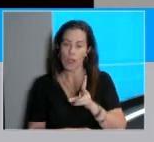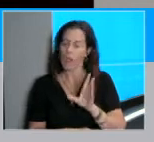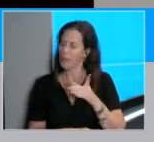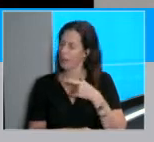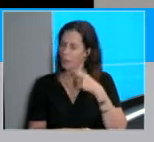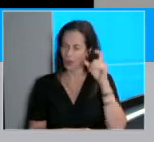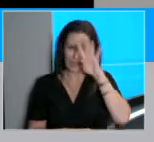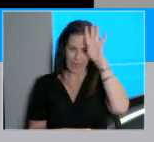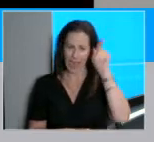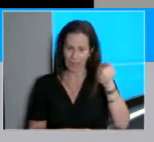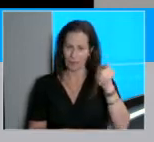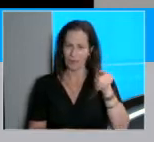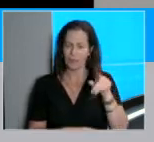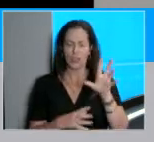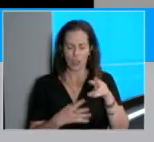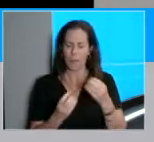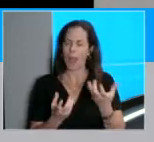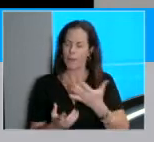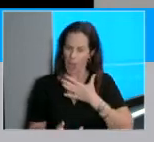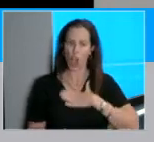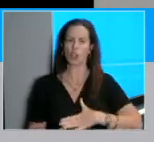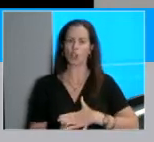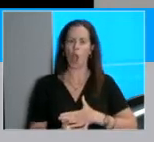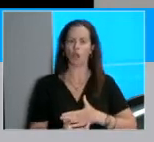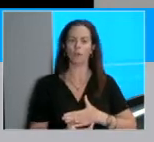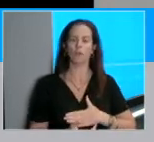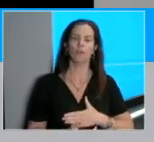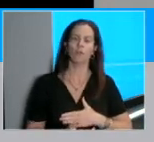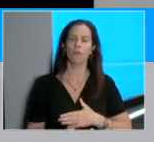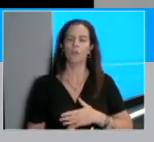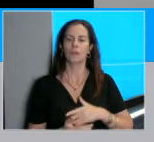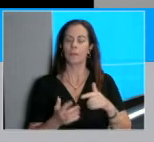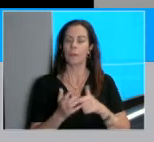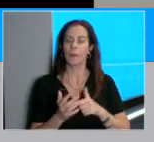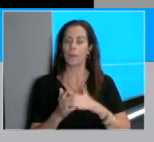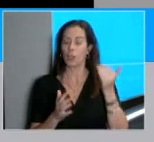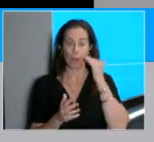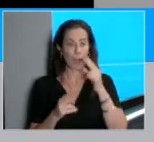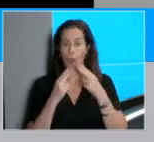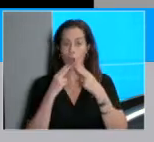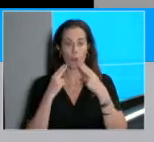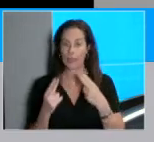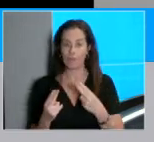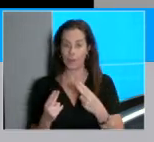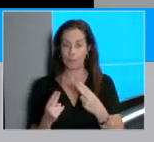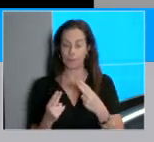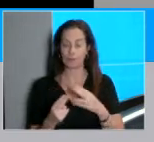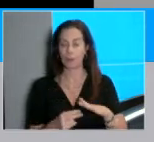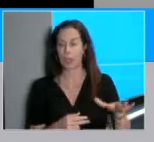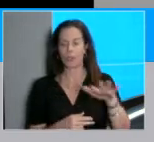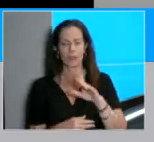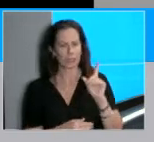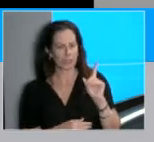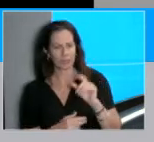מניח שהאיראנים גם עם הרבה מאוד מוטיבציה מההסלמה שלהם במפרט ומהיעדר תגובה אמריקאית לתקיפות שלהם בכל רחבי המפרט.